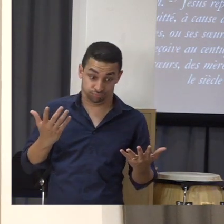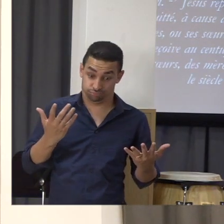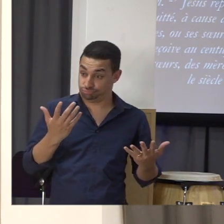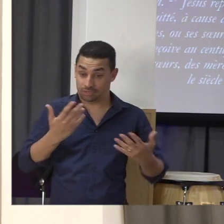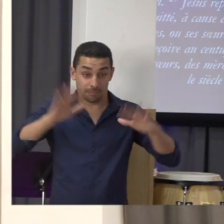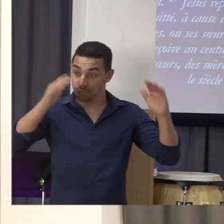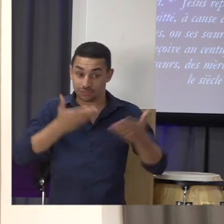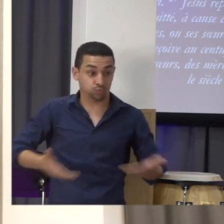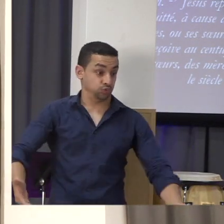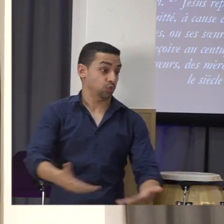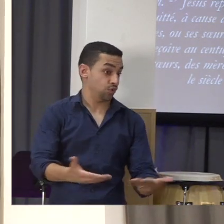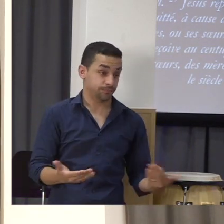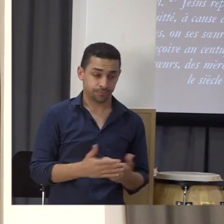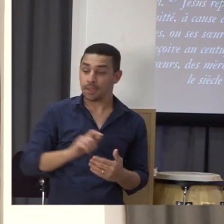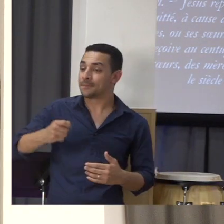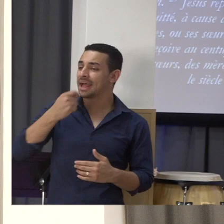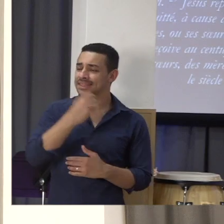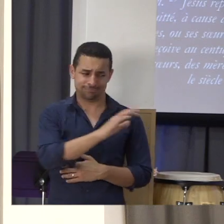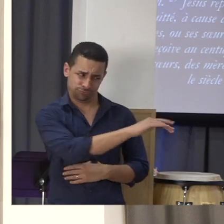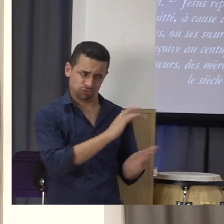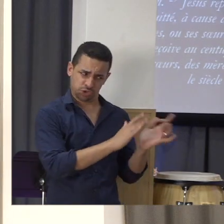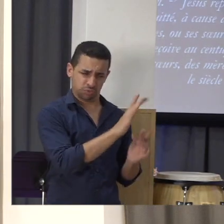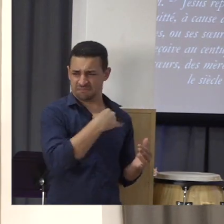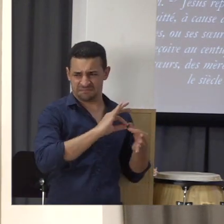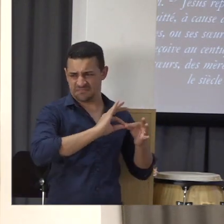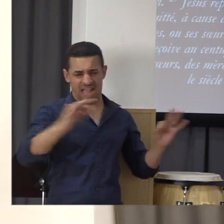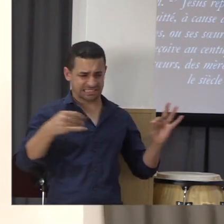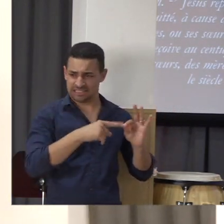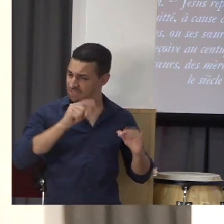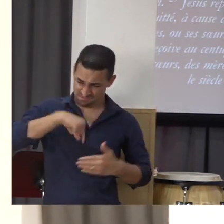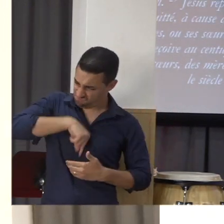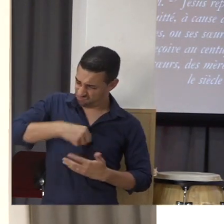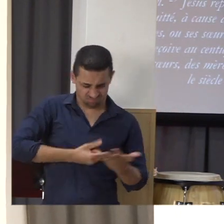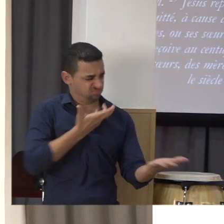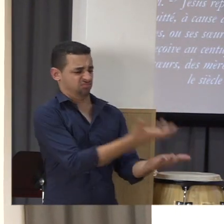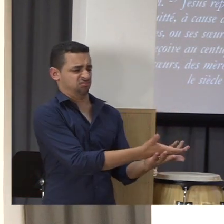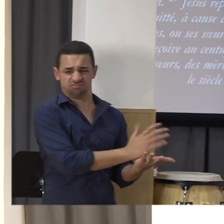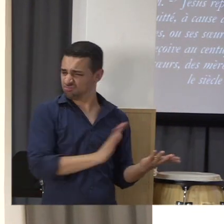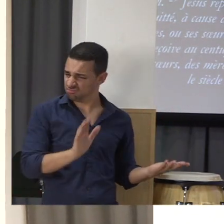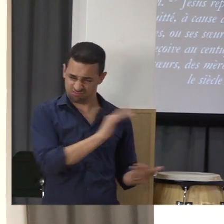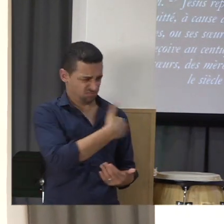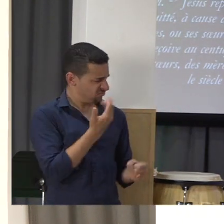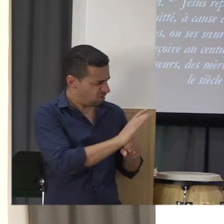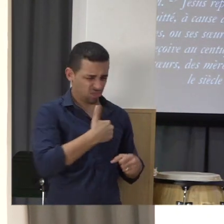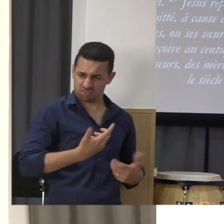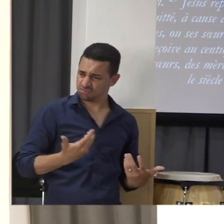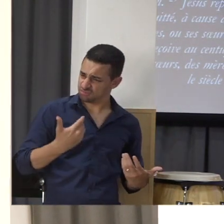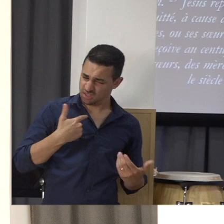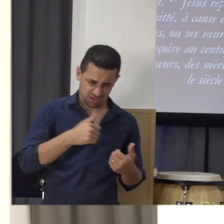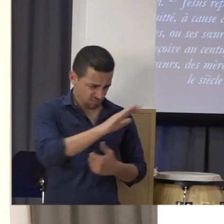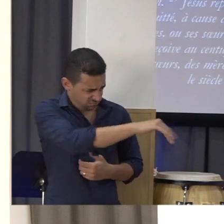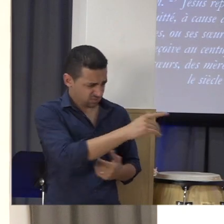toit. Pierre dit à Jésus une phrase qui venait du fond de son cœur. Il va lui montrer ce qu'il a fait.